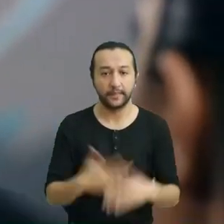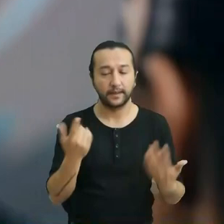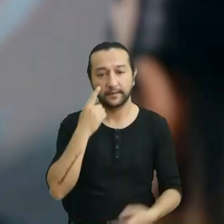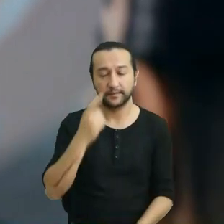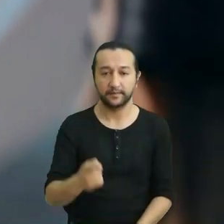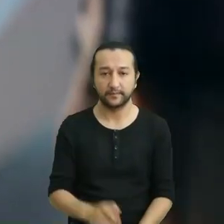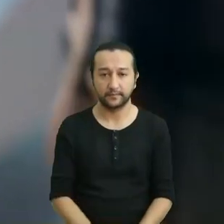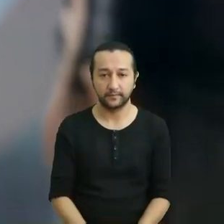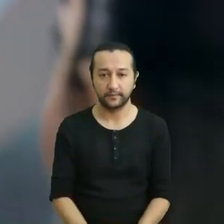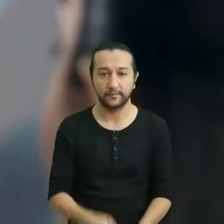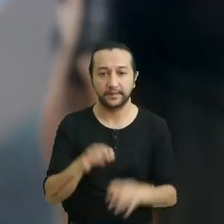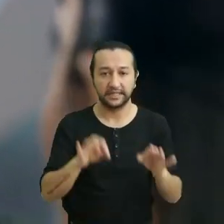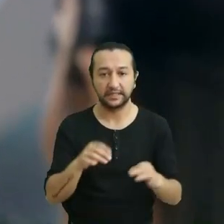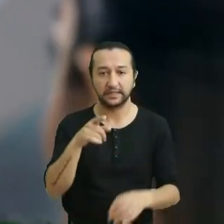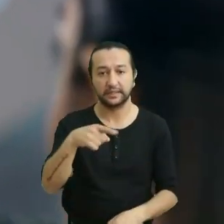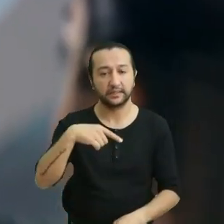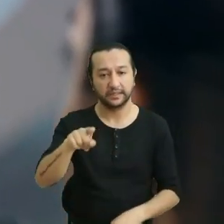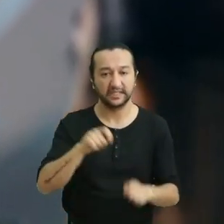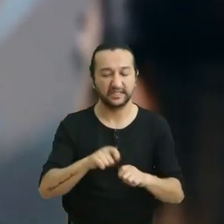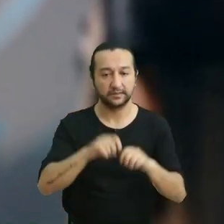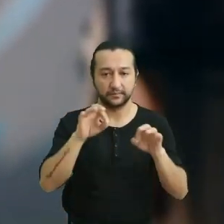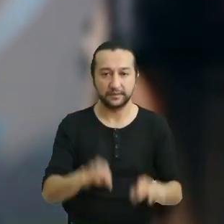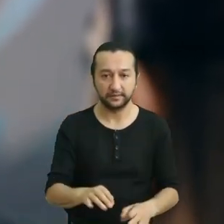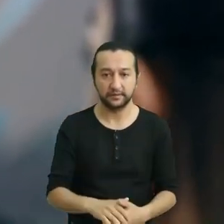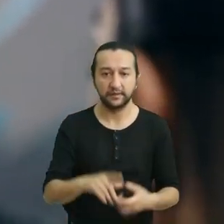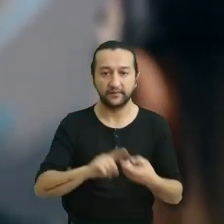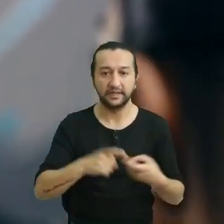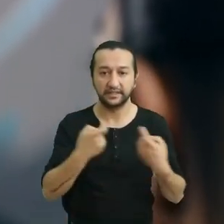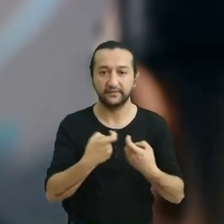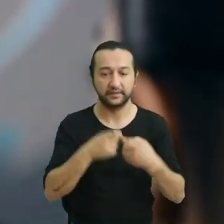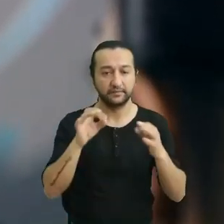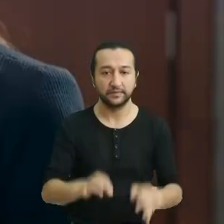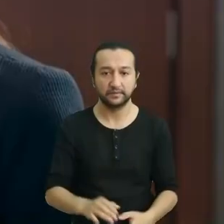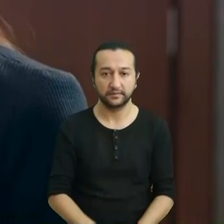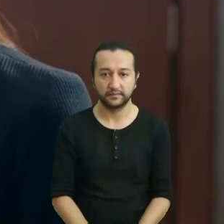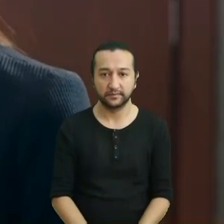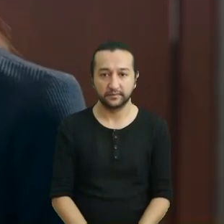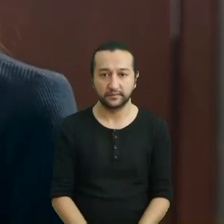Hadi bakalım. Şimdi bas düğmeye ve savaş başlasın.